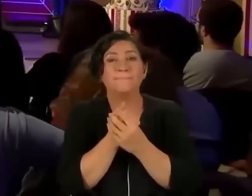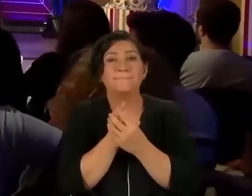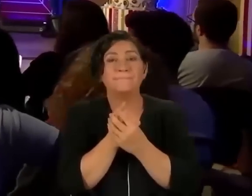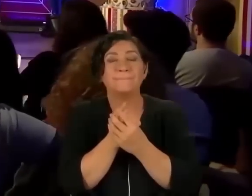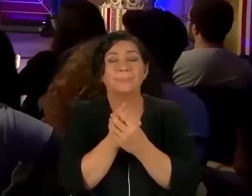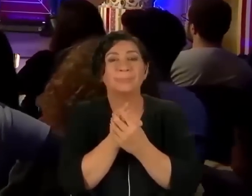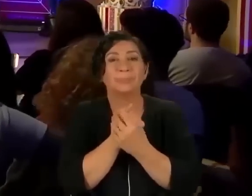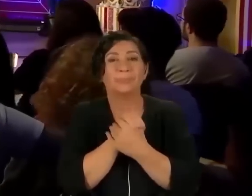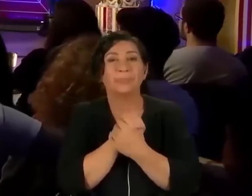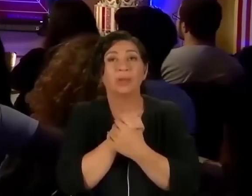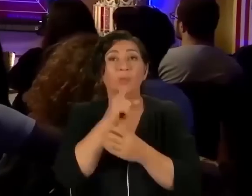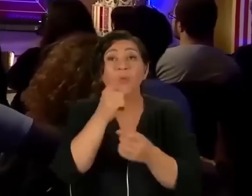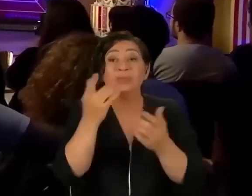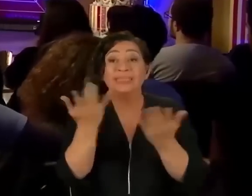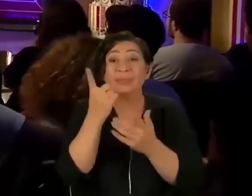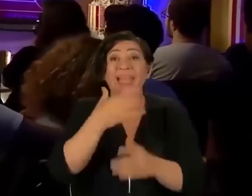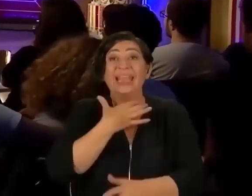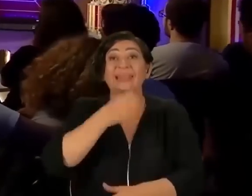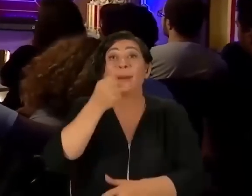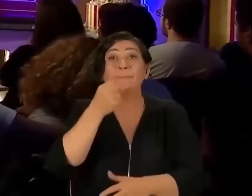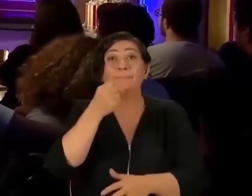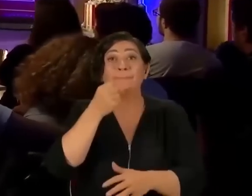bu nasıl bir idam mahkumu